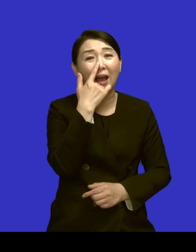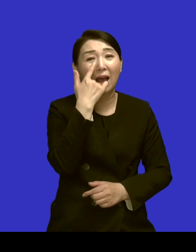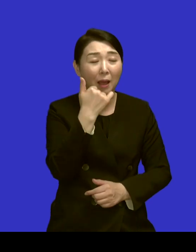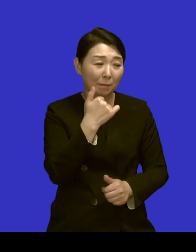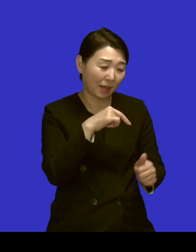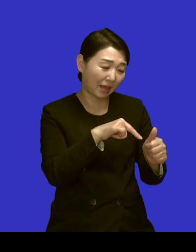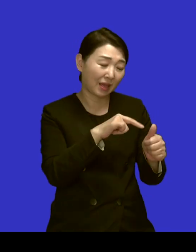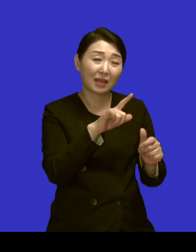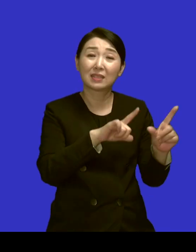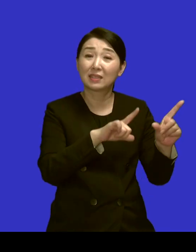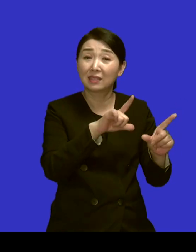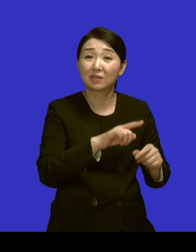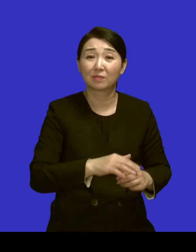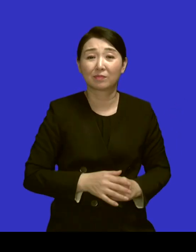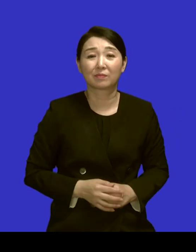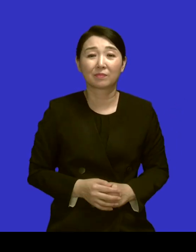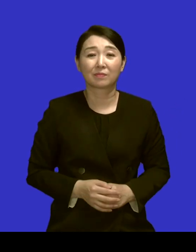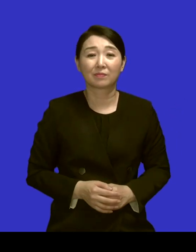등이었지만